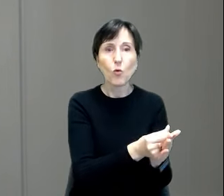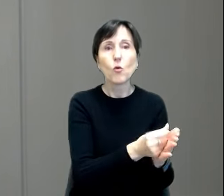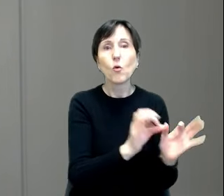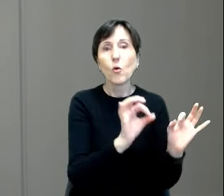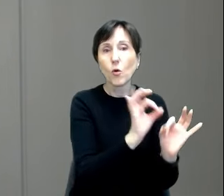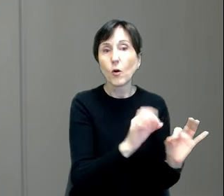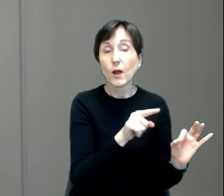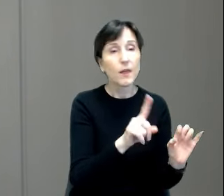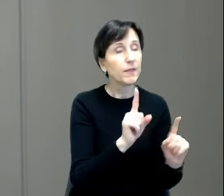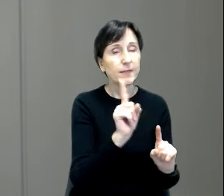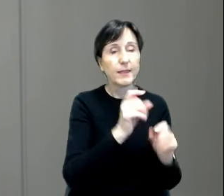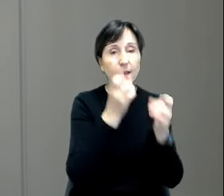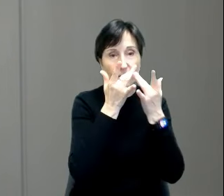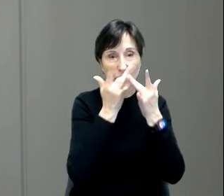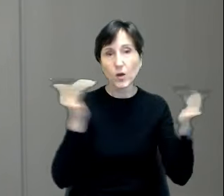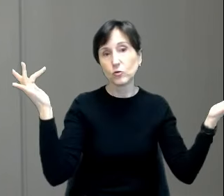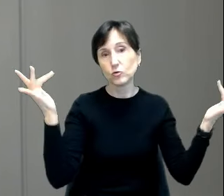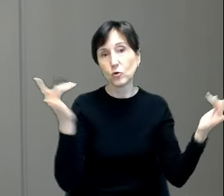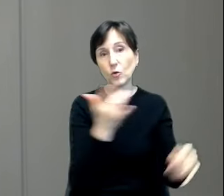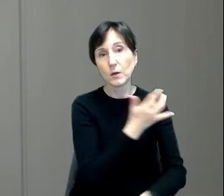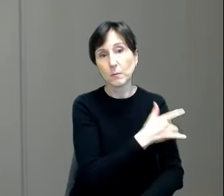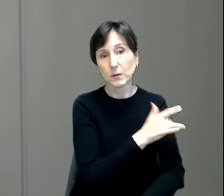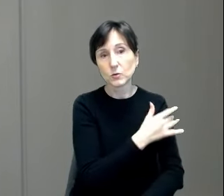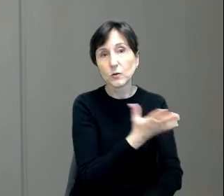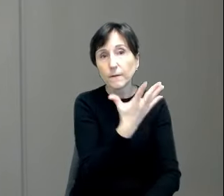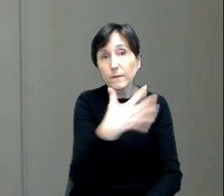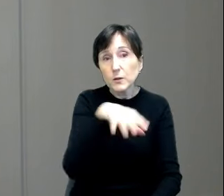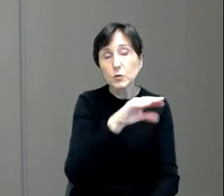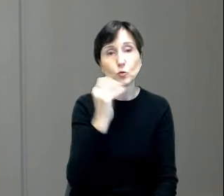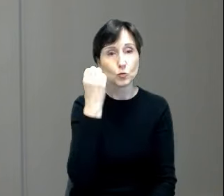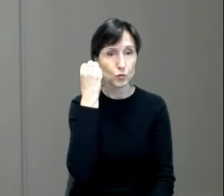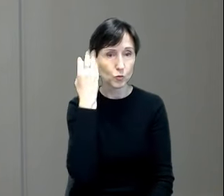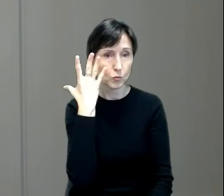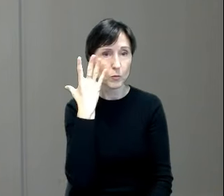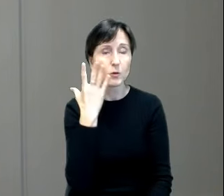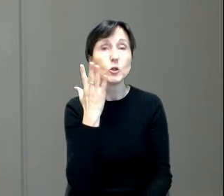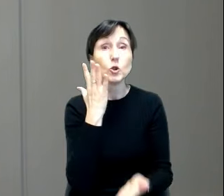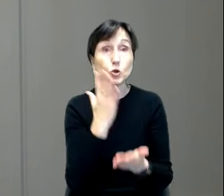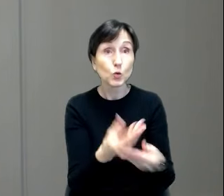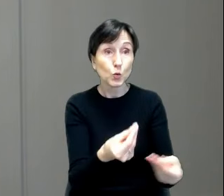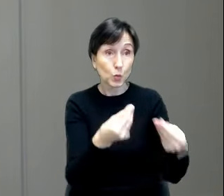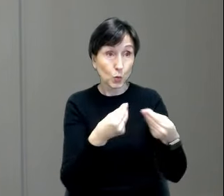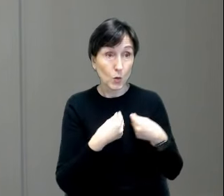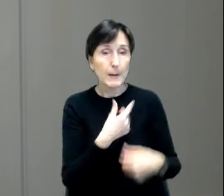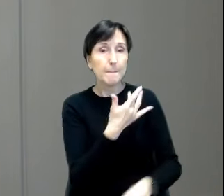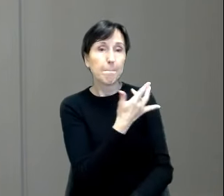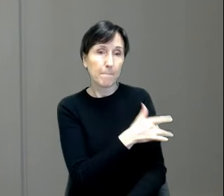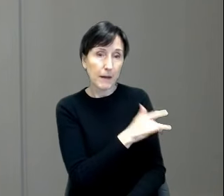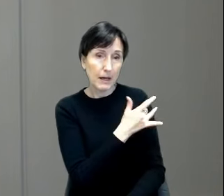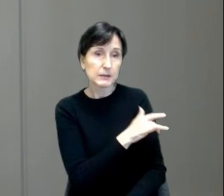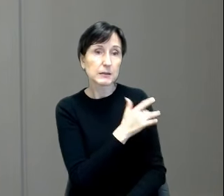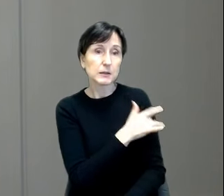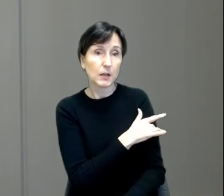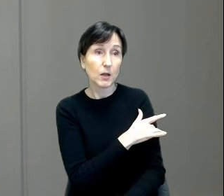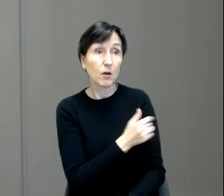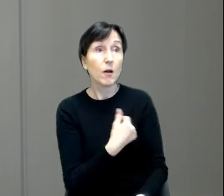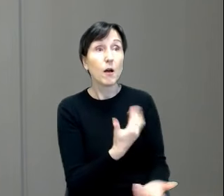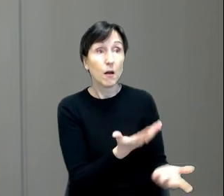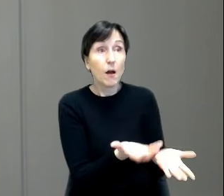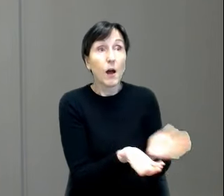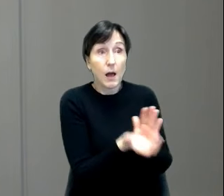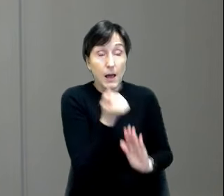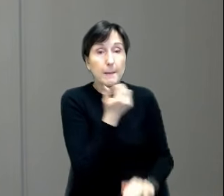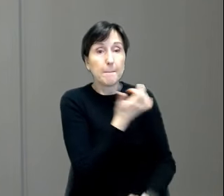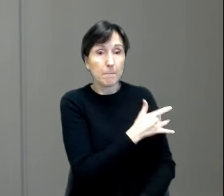paslauga ir turbūt e visi suprantame kad už kiekvieną suteiktą paslaugą tas kas gauna paslaugą turi ir